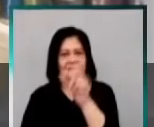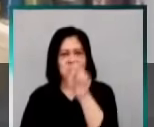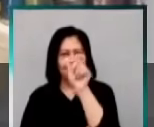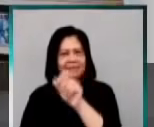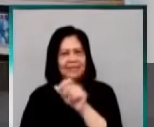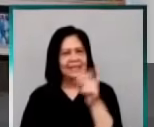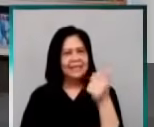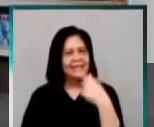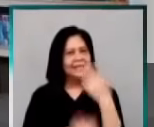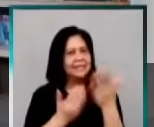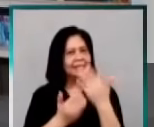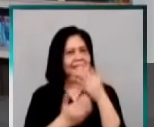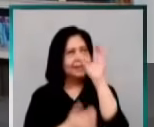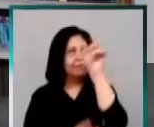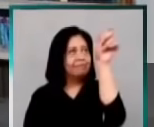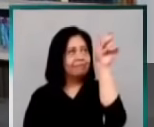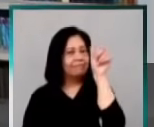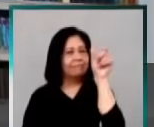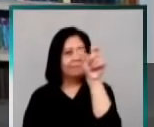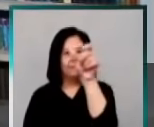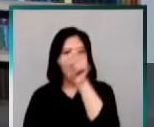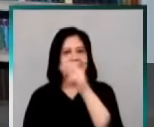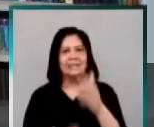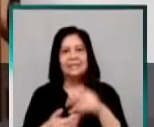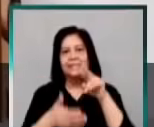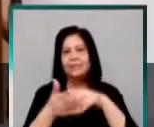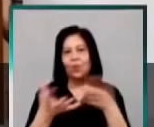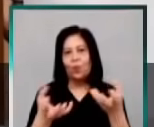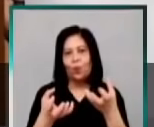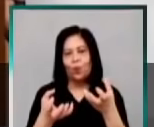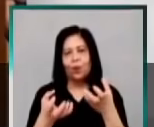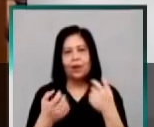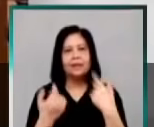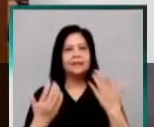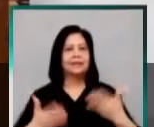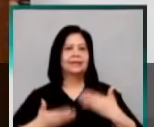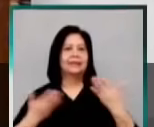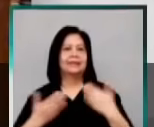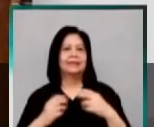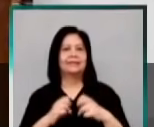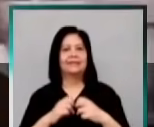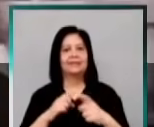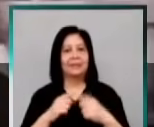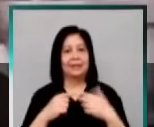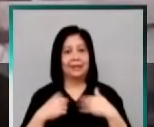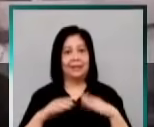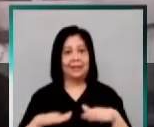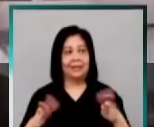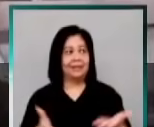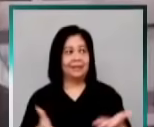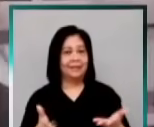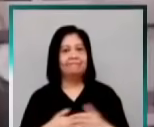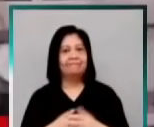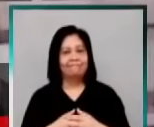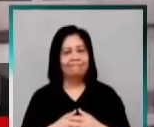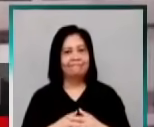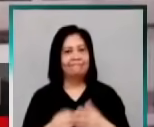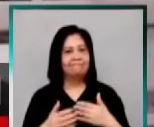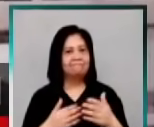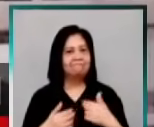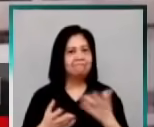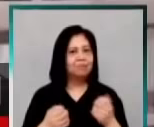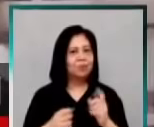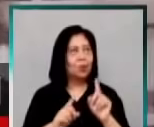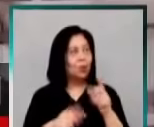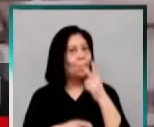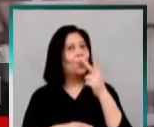niyang hanapin na yung gusto mong basahin, nakaka-encourage pa rin even with my kids here. Kahit sino yung parang pag nakita, oh,